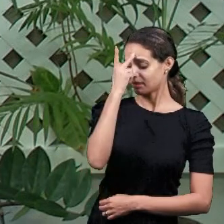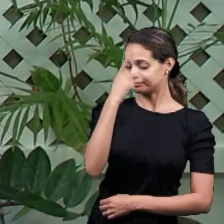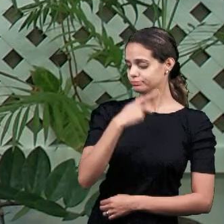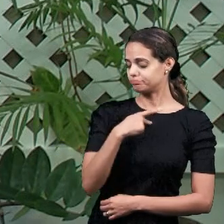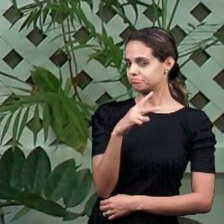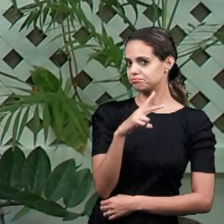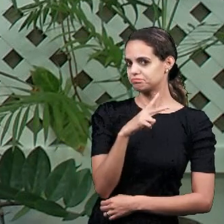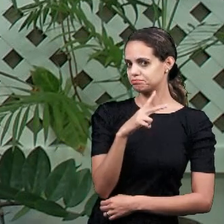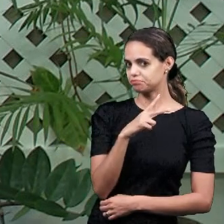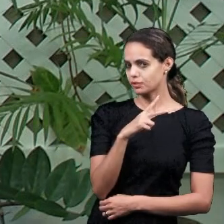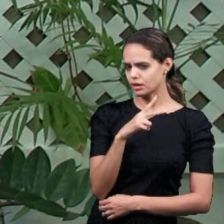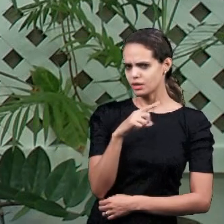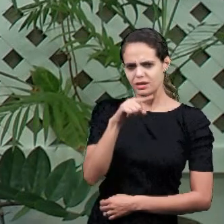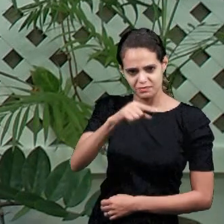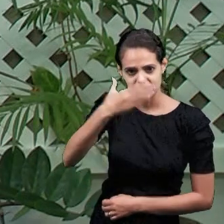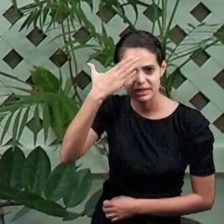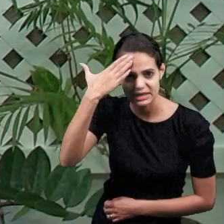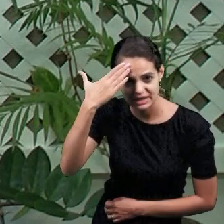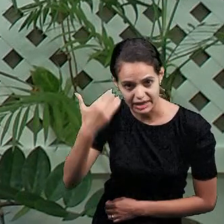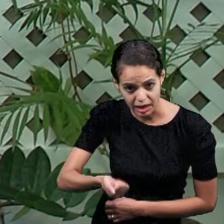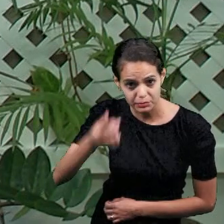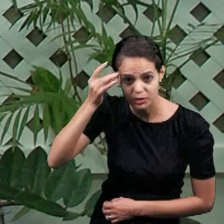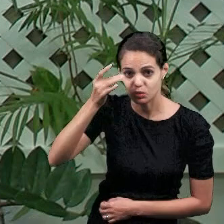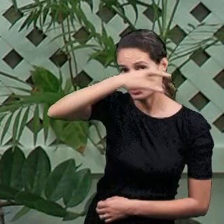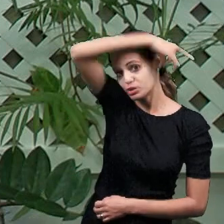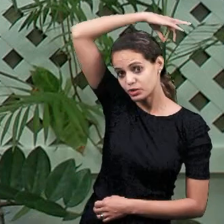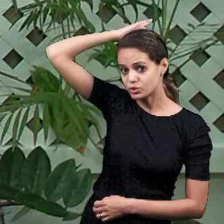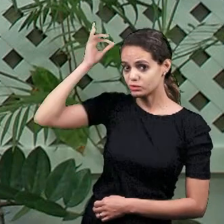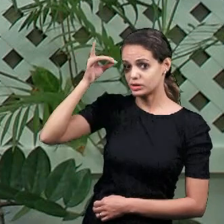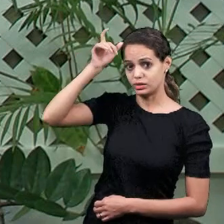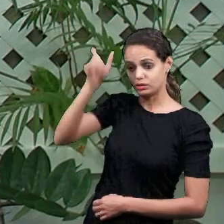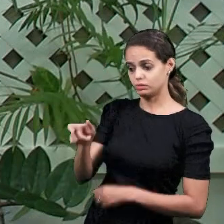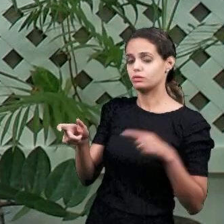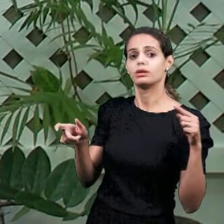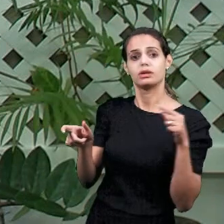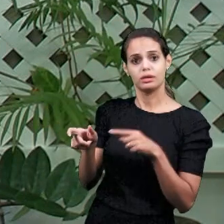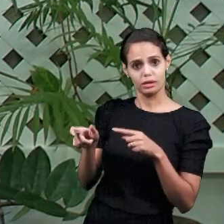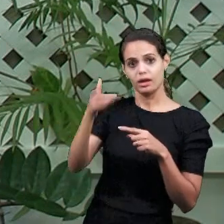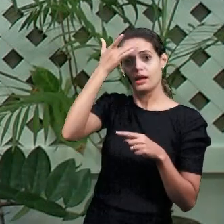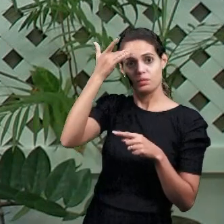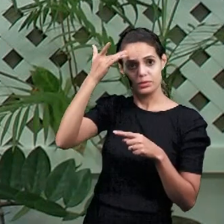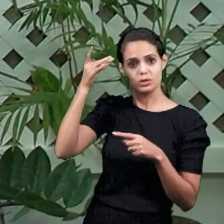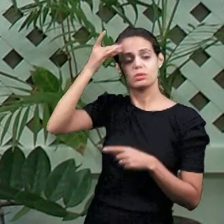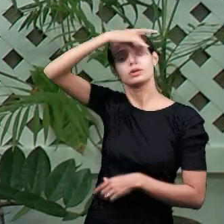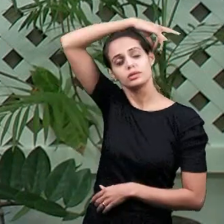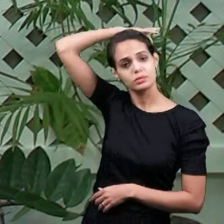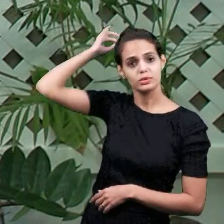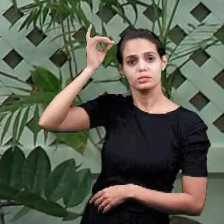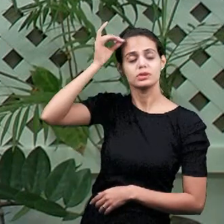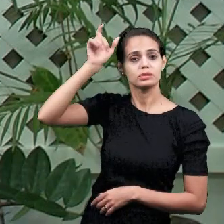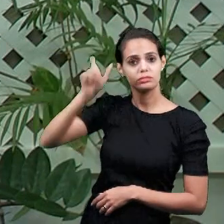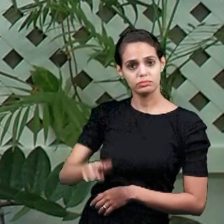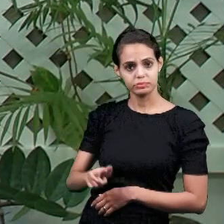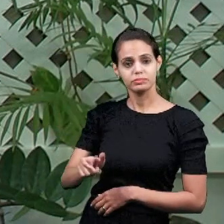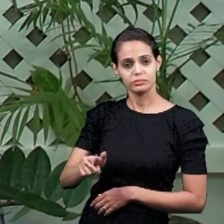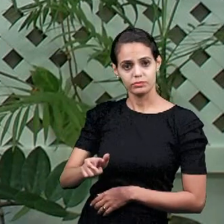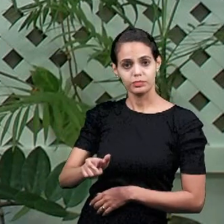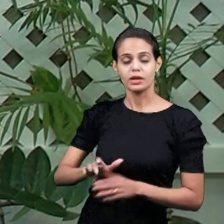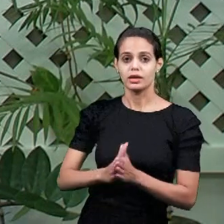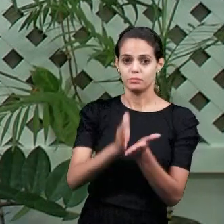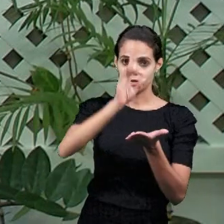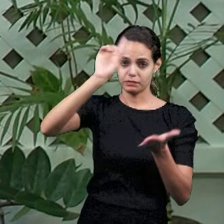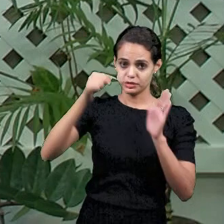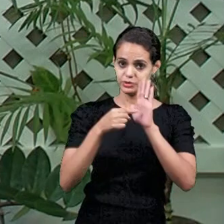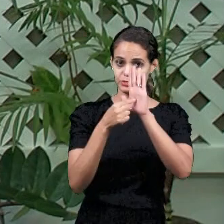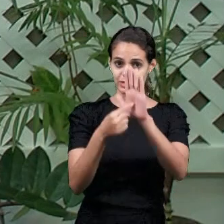cela que l'Évangile dit, Jésus dit, celui qui se lève contre le Saint-Esprit, naturellement,